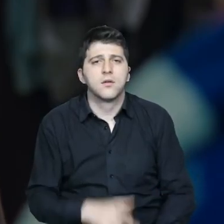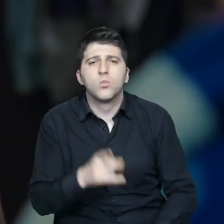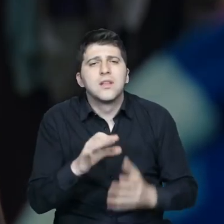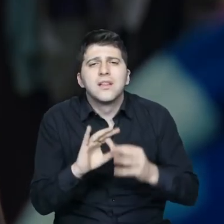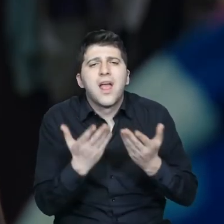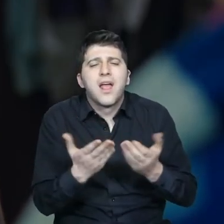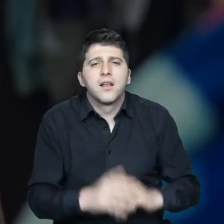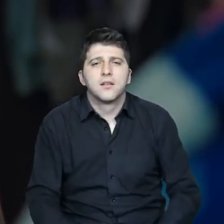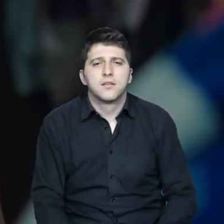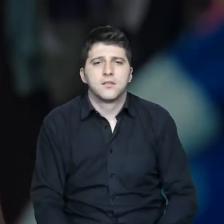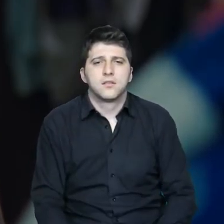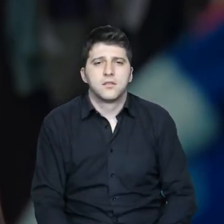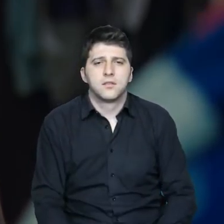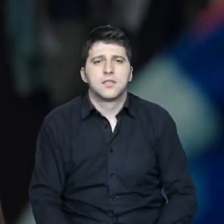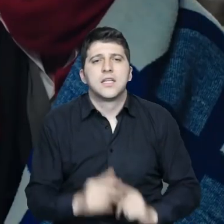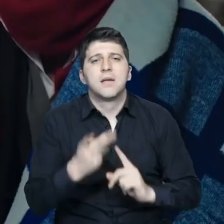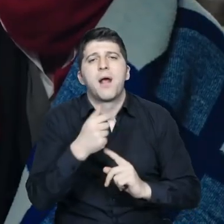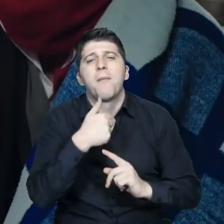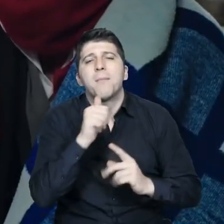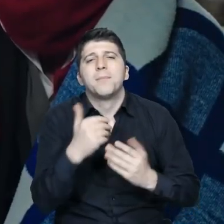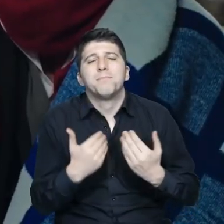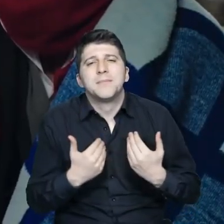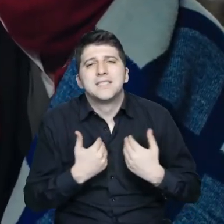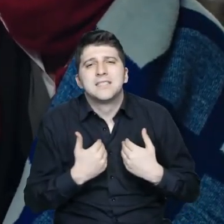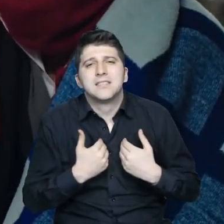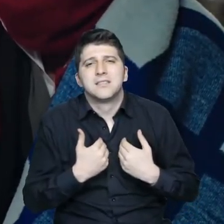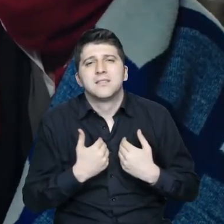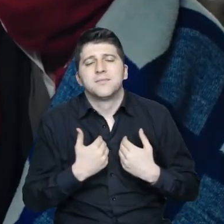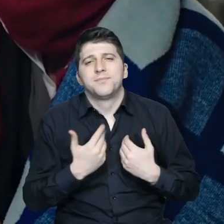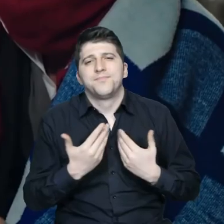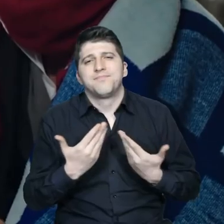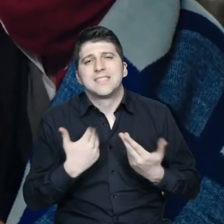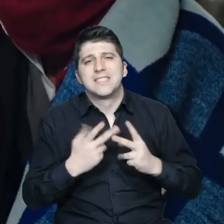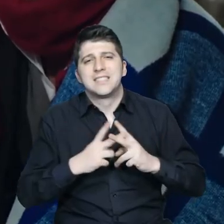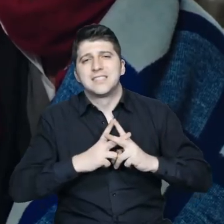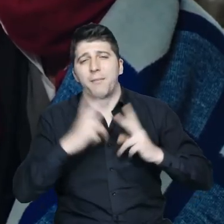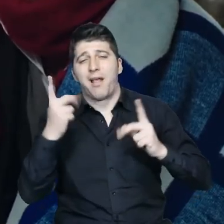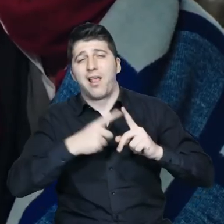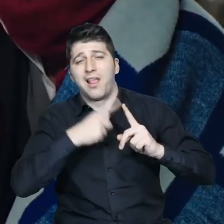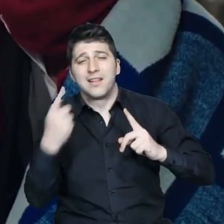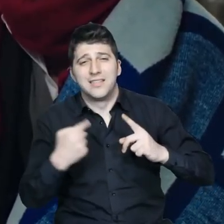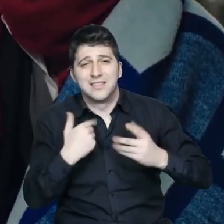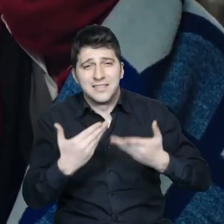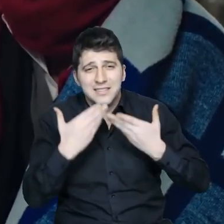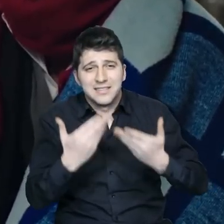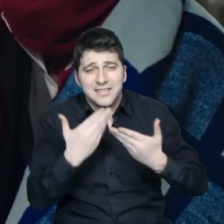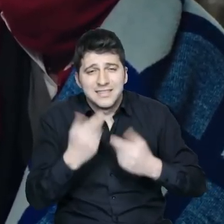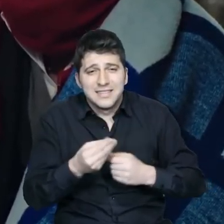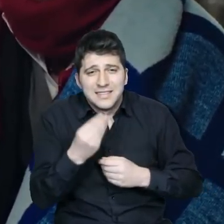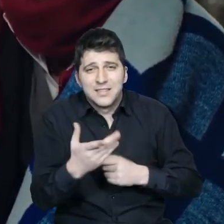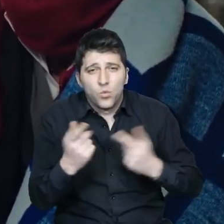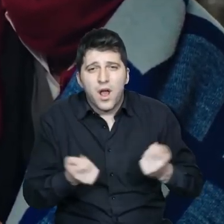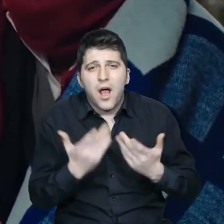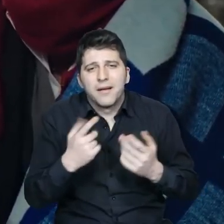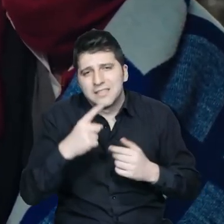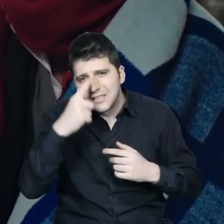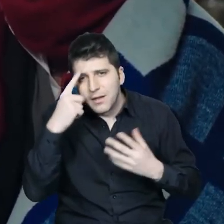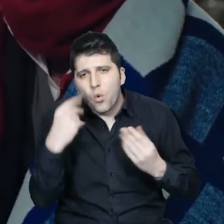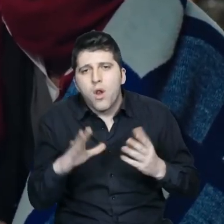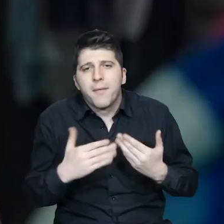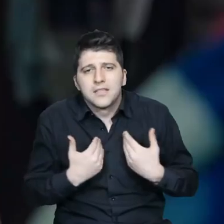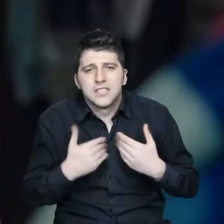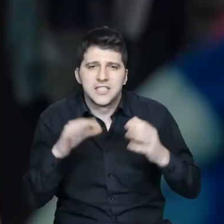yani? İbrahim abi, biz sabahtan beri bunu size tahkim etmek için uğraşıyoruz ama bir türlü kısmet